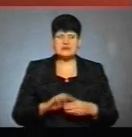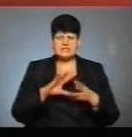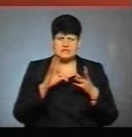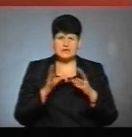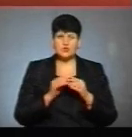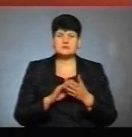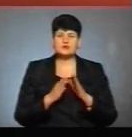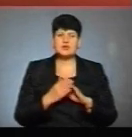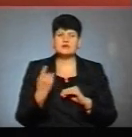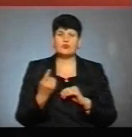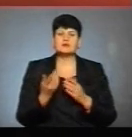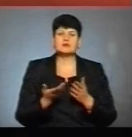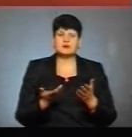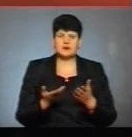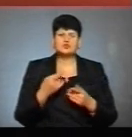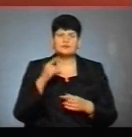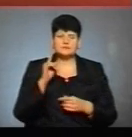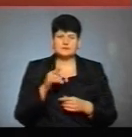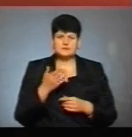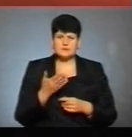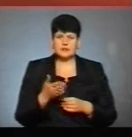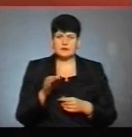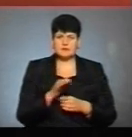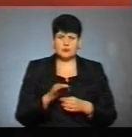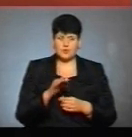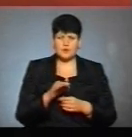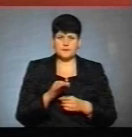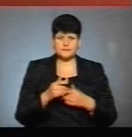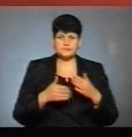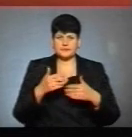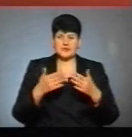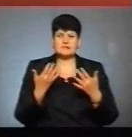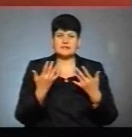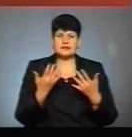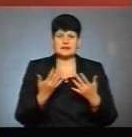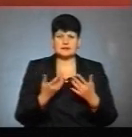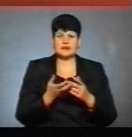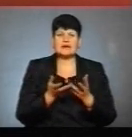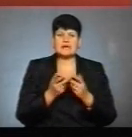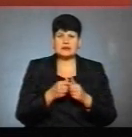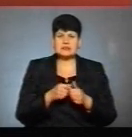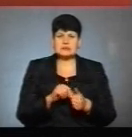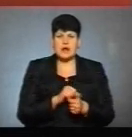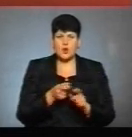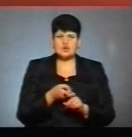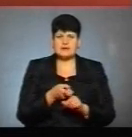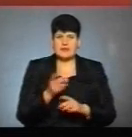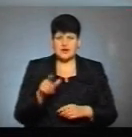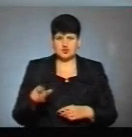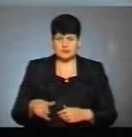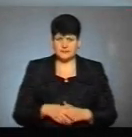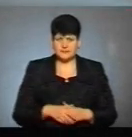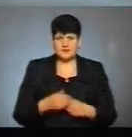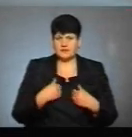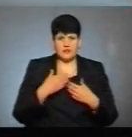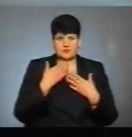у Тернополі в області? Що вам відомо про тенденції з кількістю наркозалежних? Я не маю